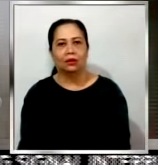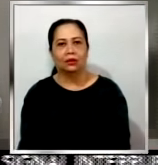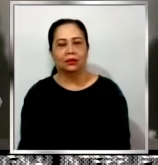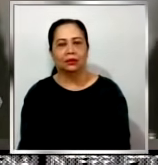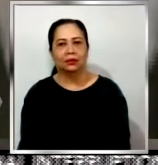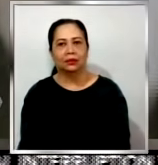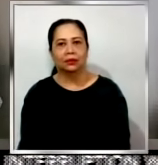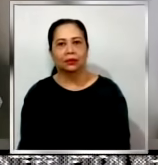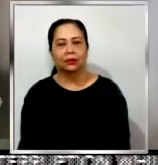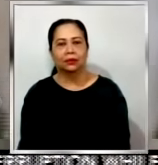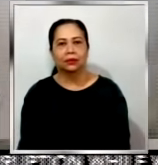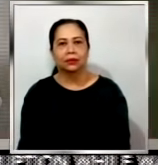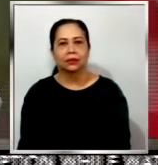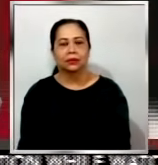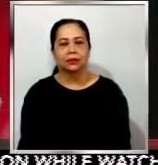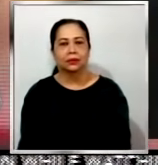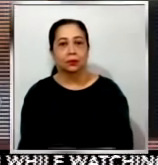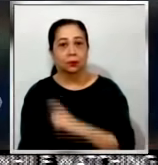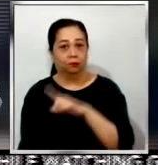Pupusas kita!